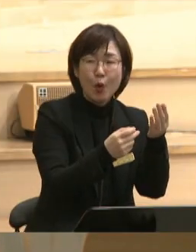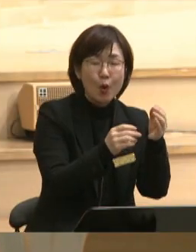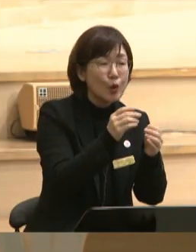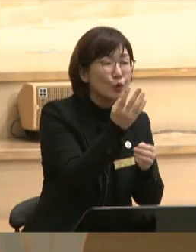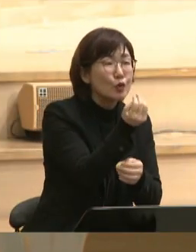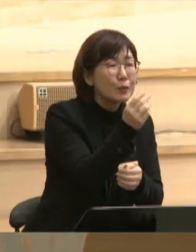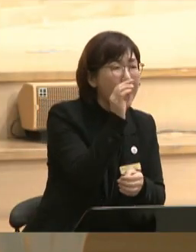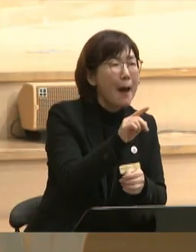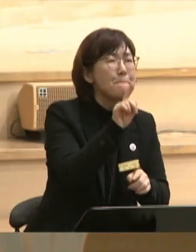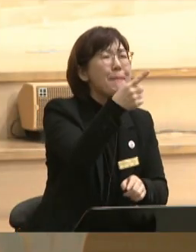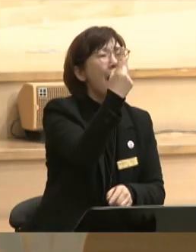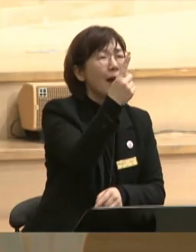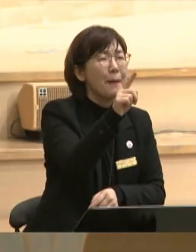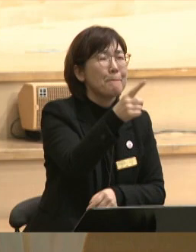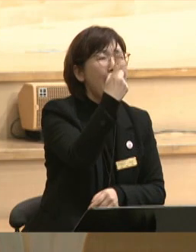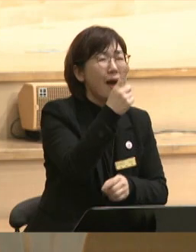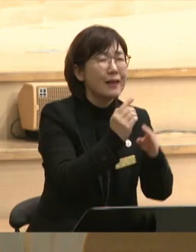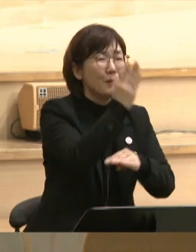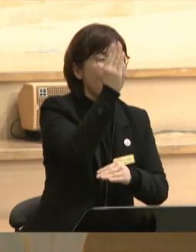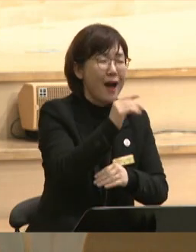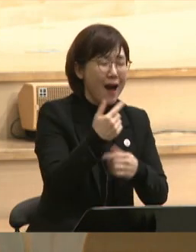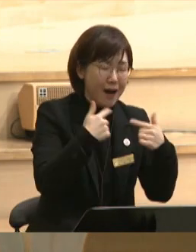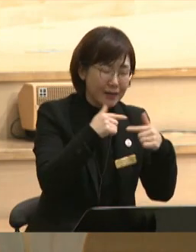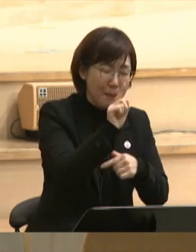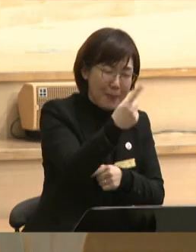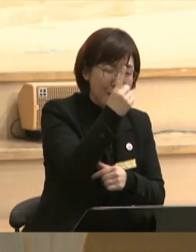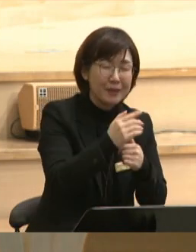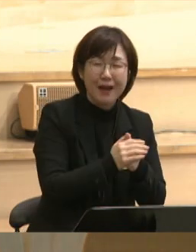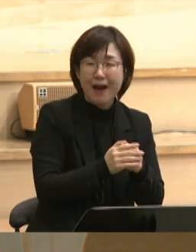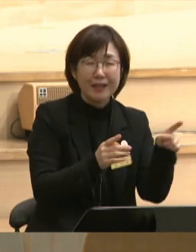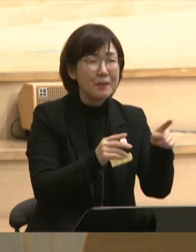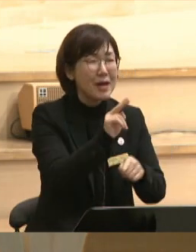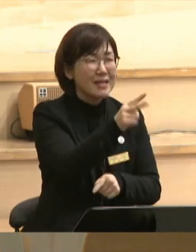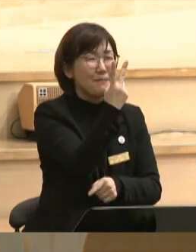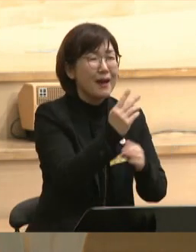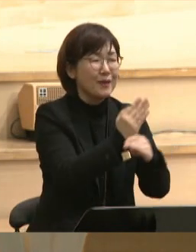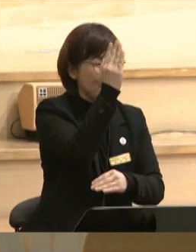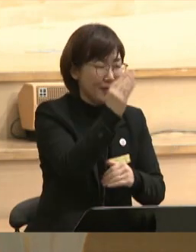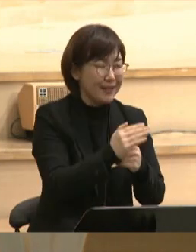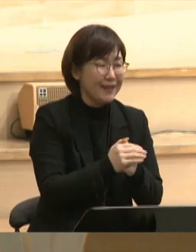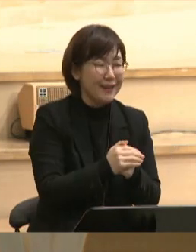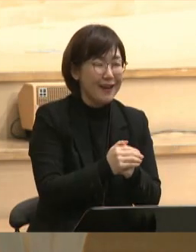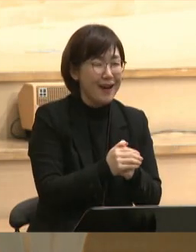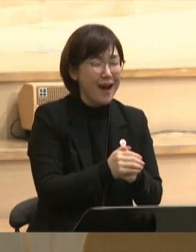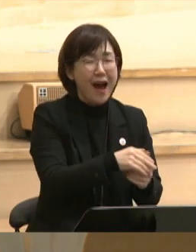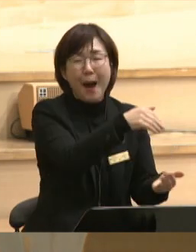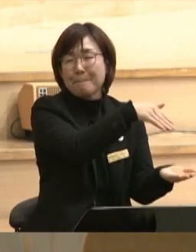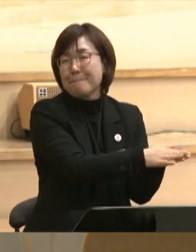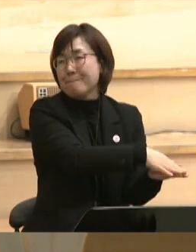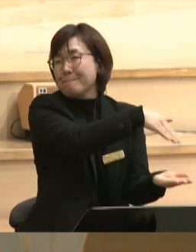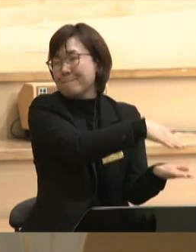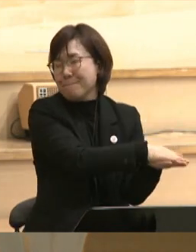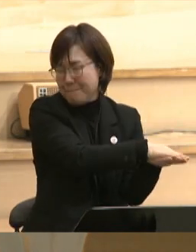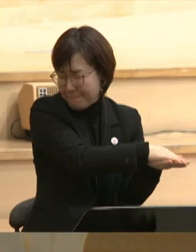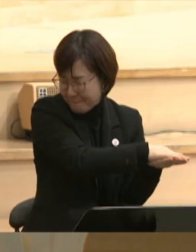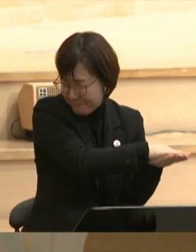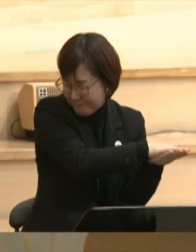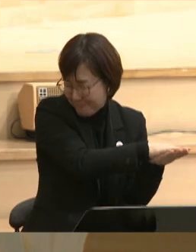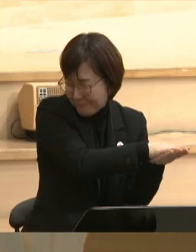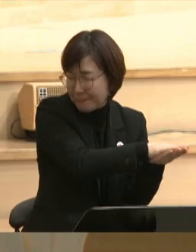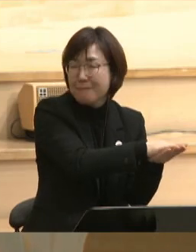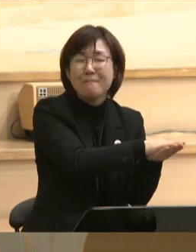숫자 보이십니까 항상 100을 넘어갑니다 조시 좋을 때는 200도 넘어갑니다이 안 봐요 카톡을